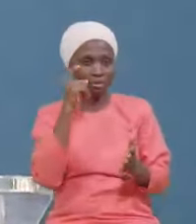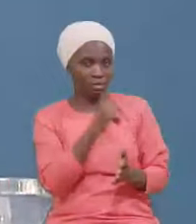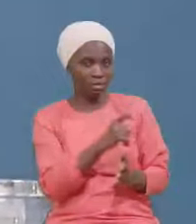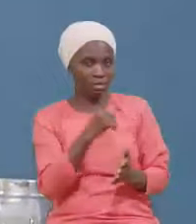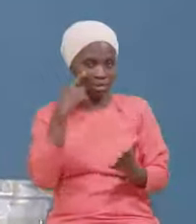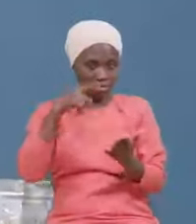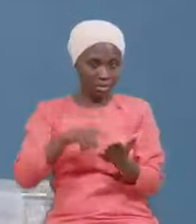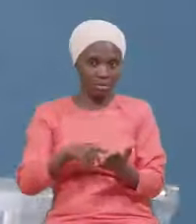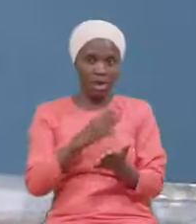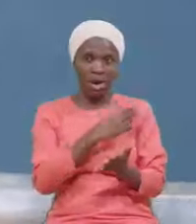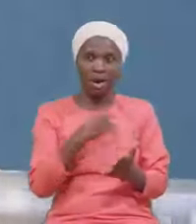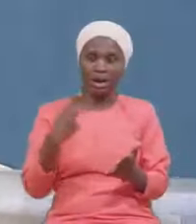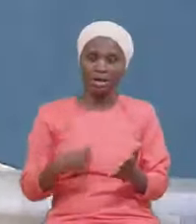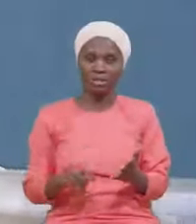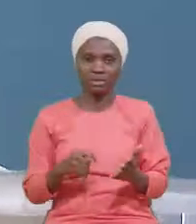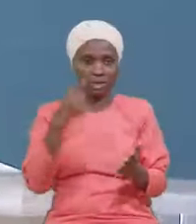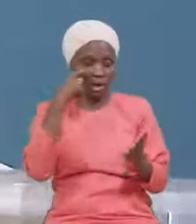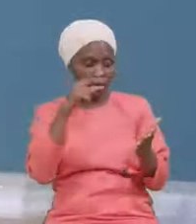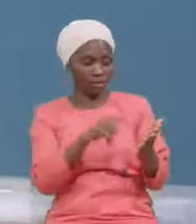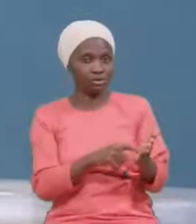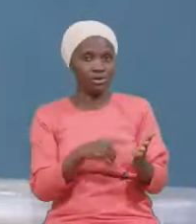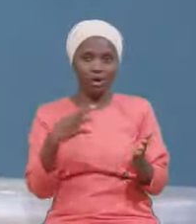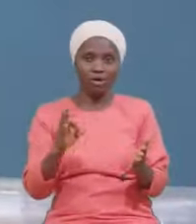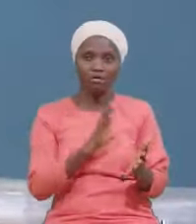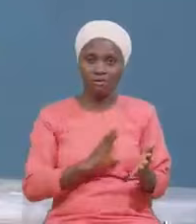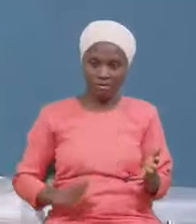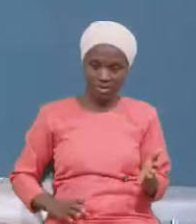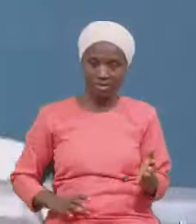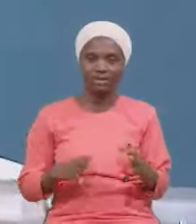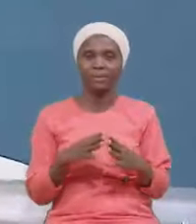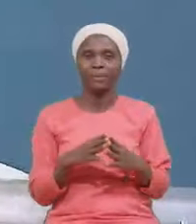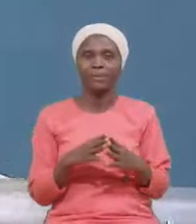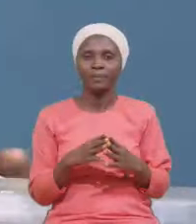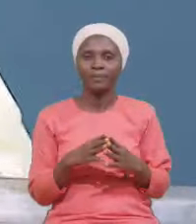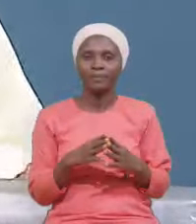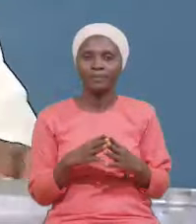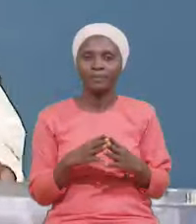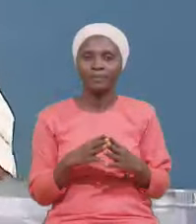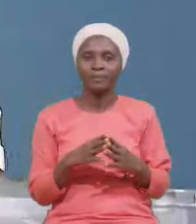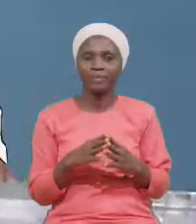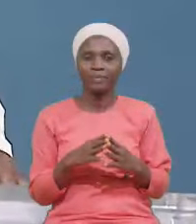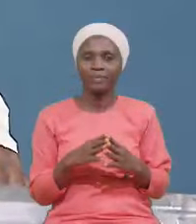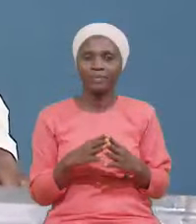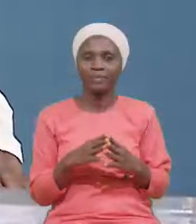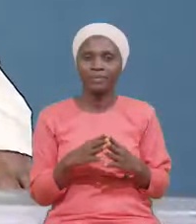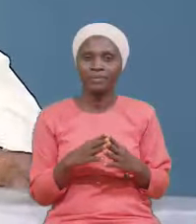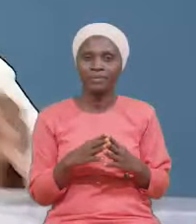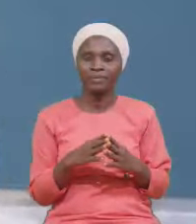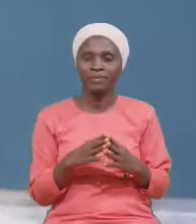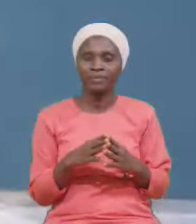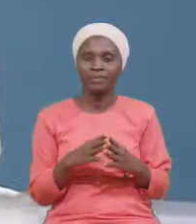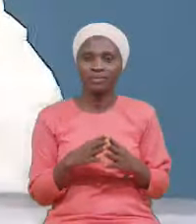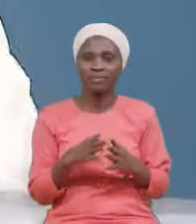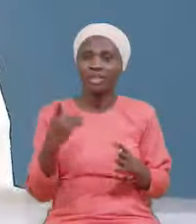and the identification of Christ, నేను క్రీస్తు యొక్క గుర్తింపును ఆయన గుర్తించబడిన విధానాన్ని చూస్తున్నాను.